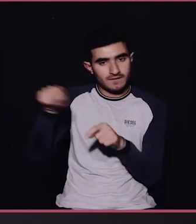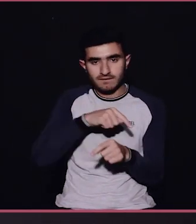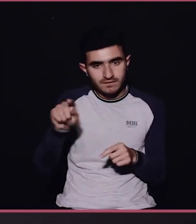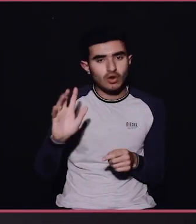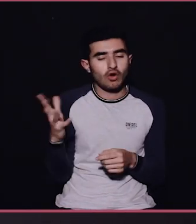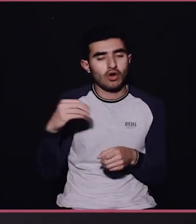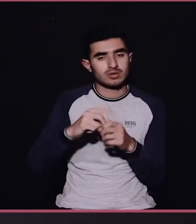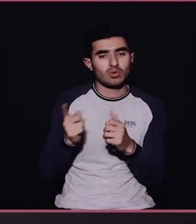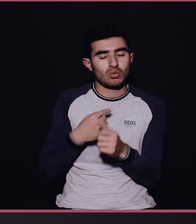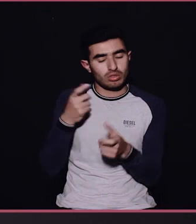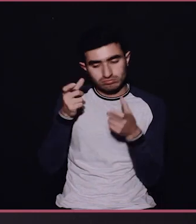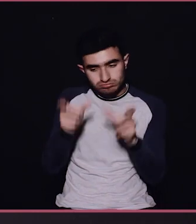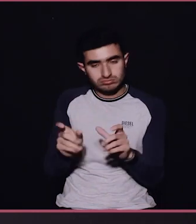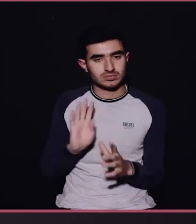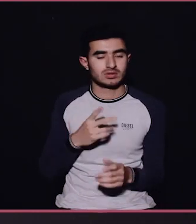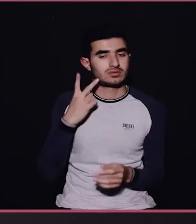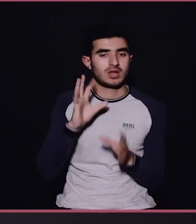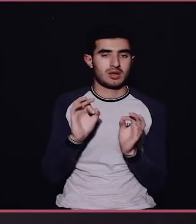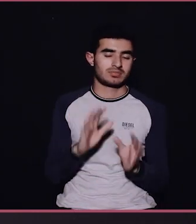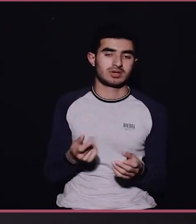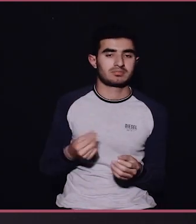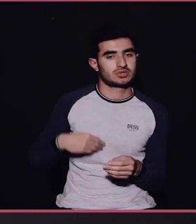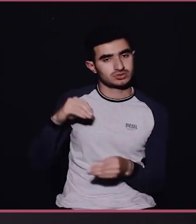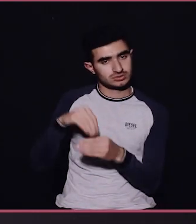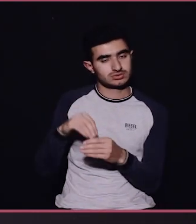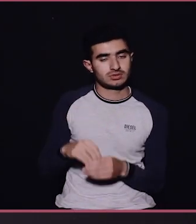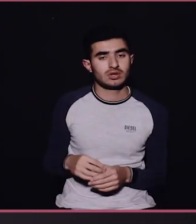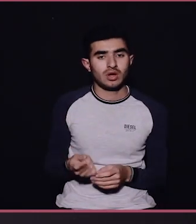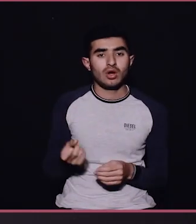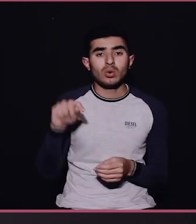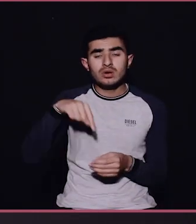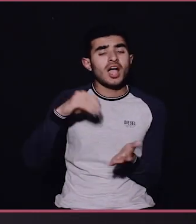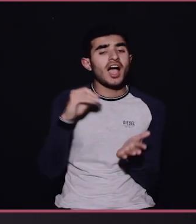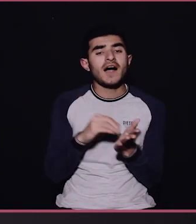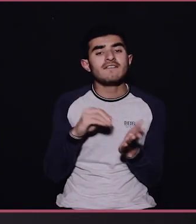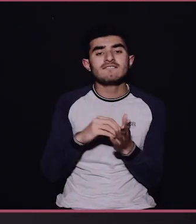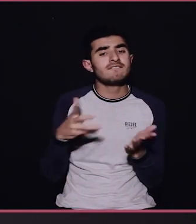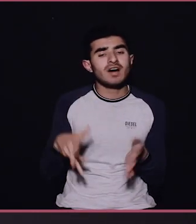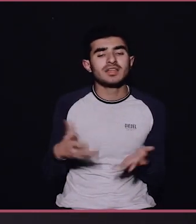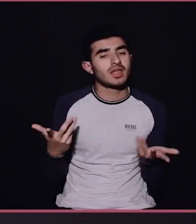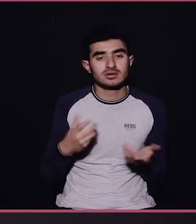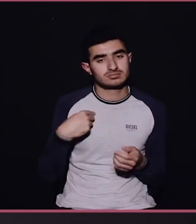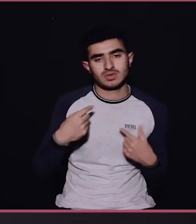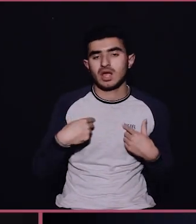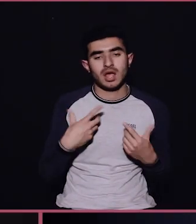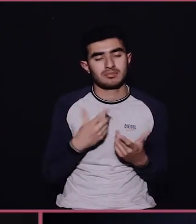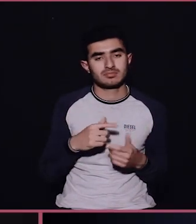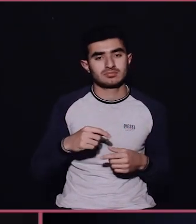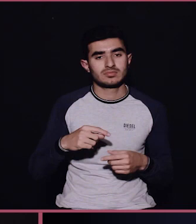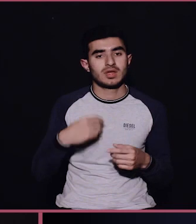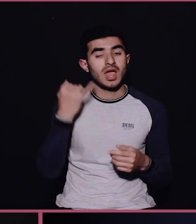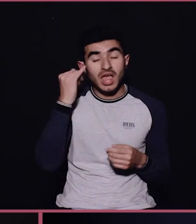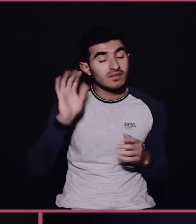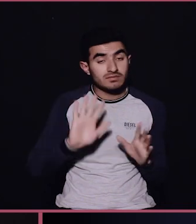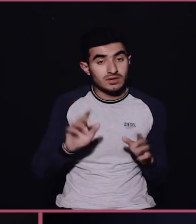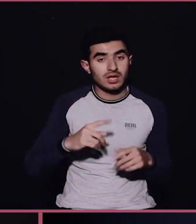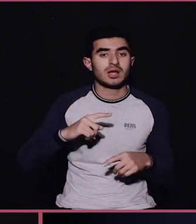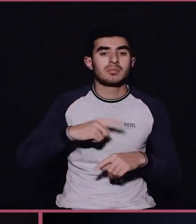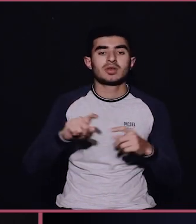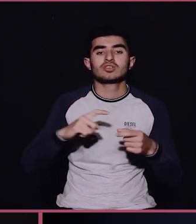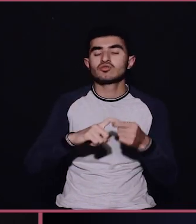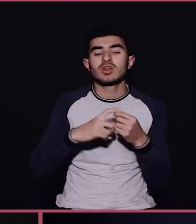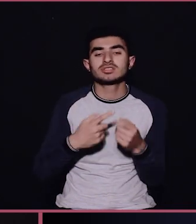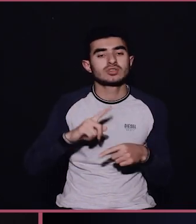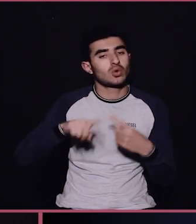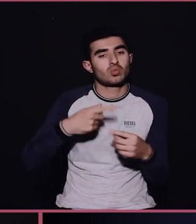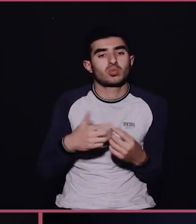फुलफिलमेंट बाय Amazon, जिसके अंदर Amazon सेलर के बिहाफ पे पेमेंट हैंडलिंग, रिटर्न्स और शिपिंग हैंडल करता है. अब इसके अंदर हमारा